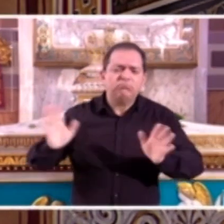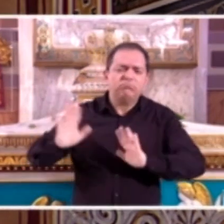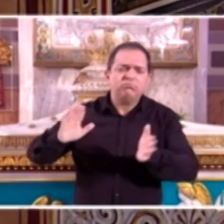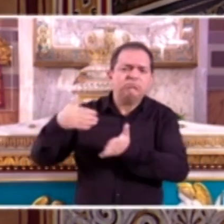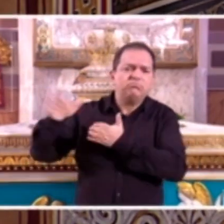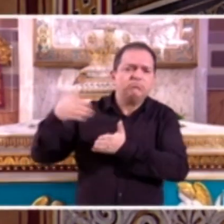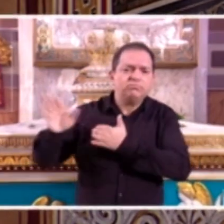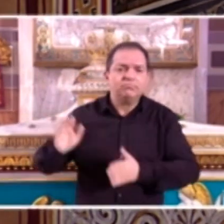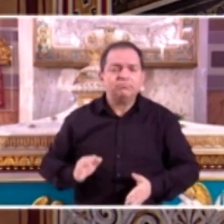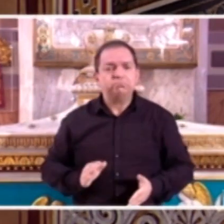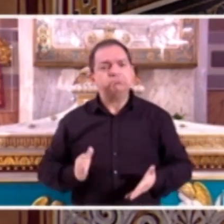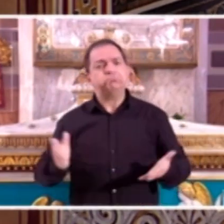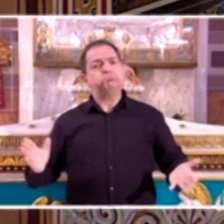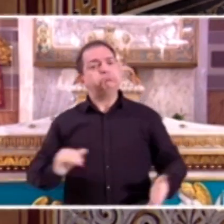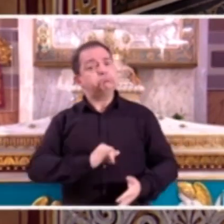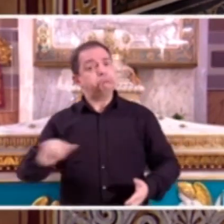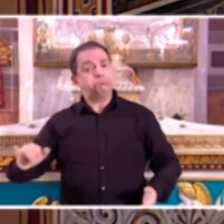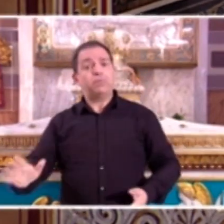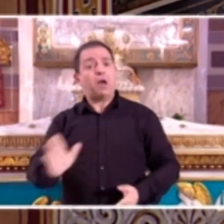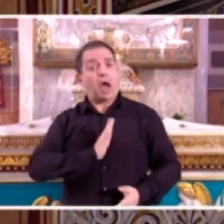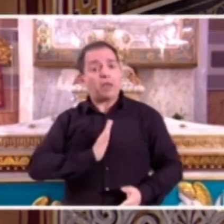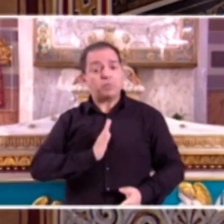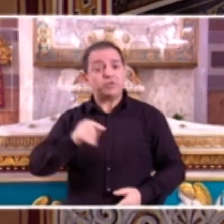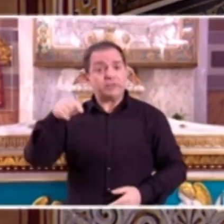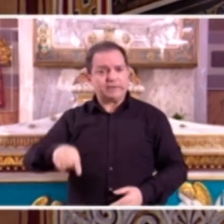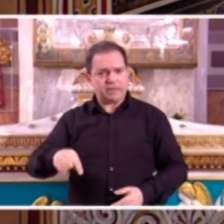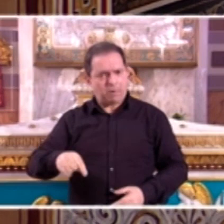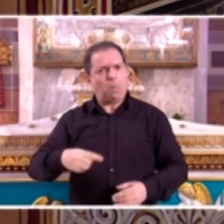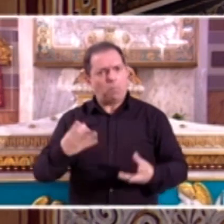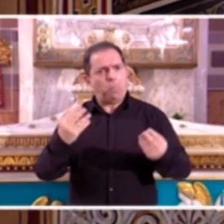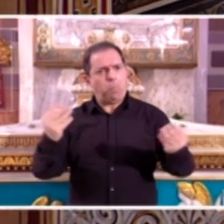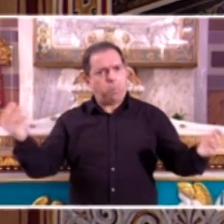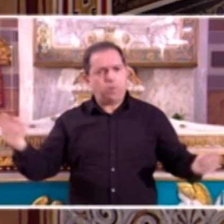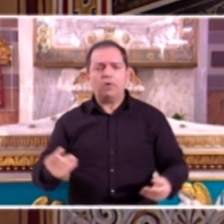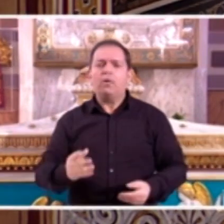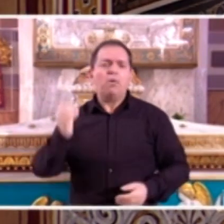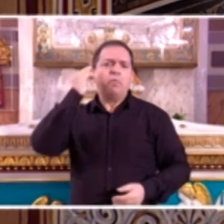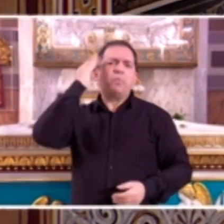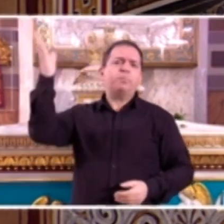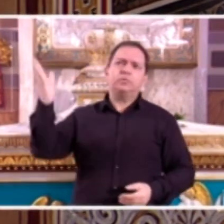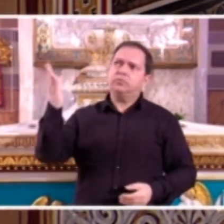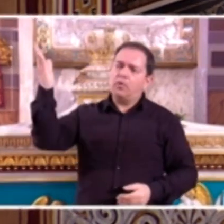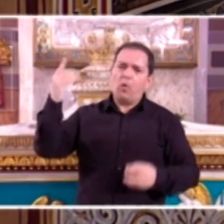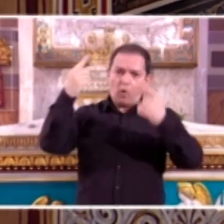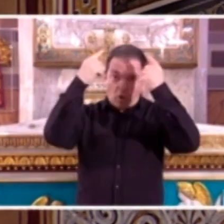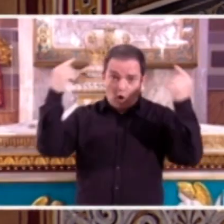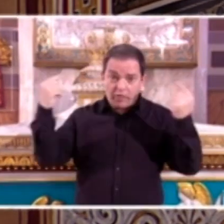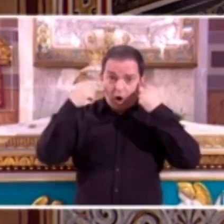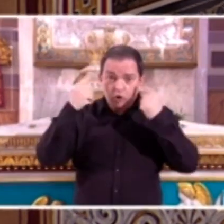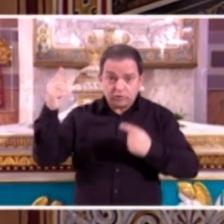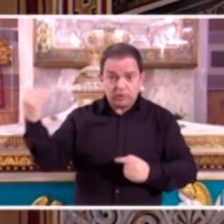Ο άνθρωπος σήμερα, όχι σπάνια, δεν πιστεύει ότι ο Θεός τον